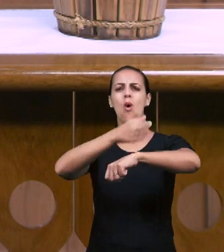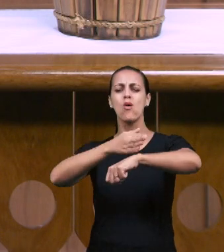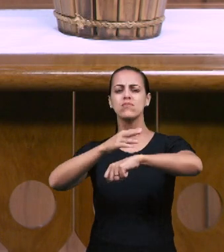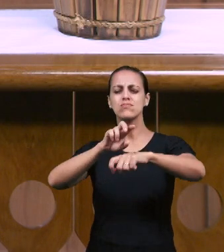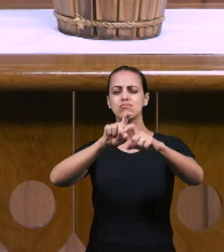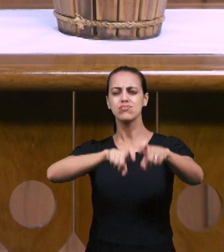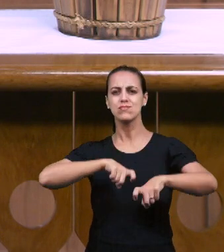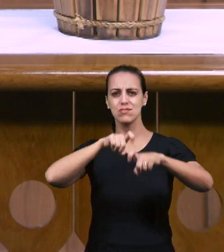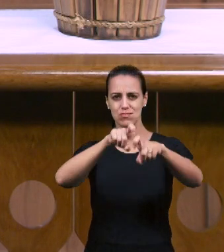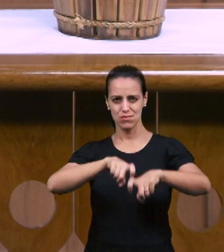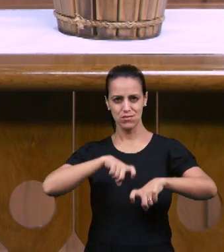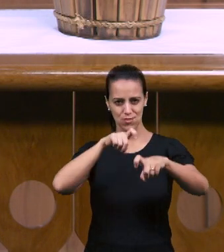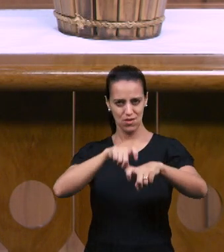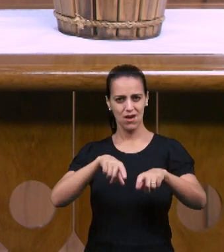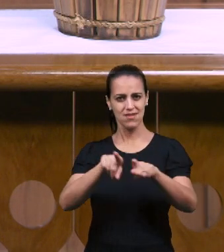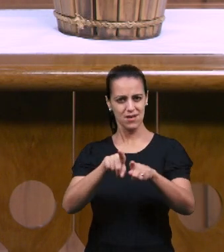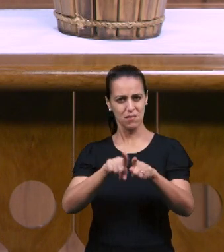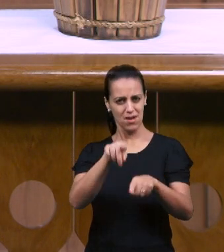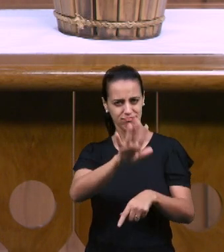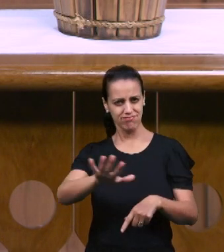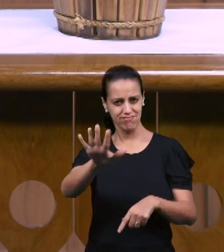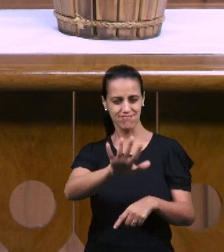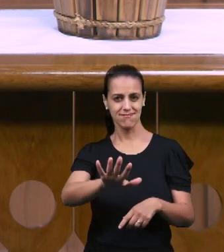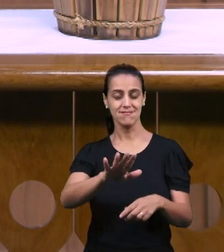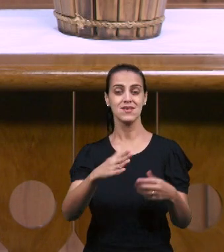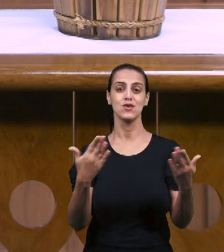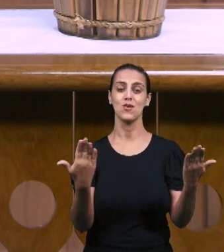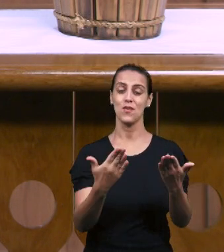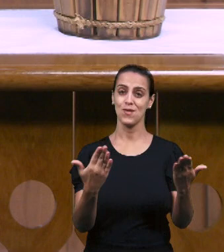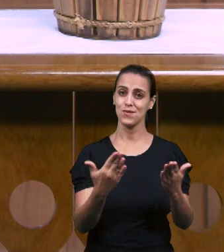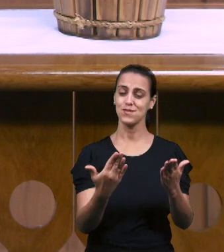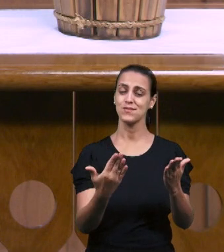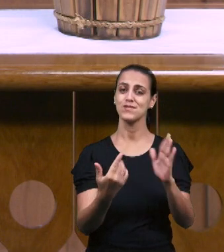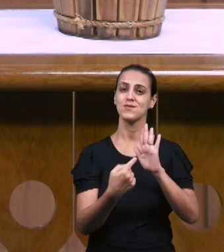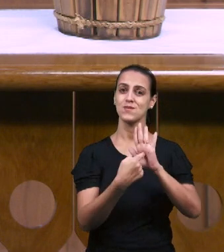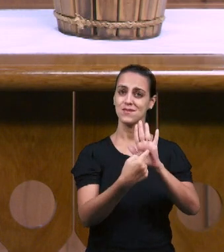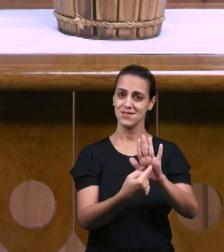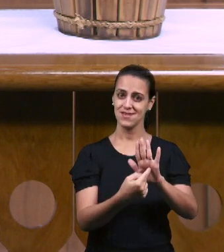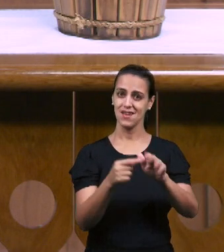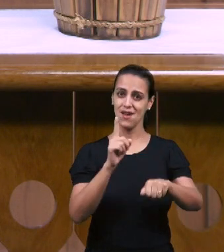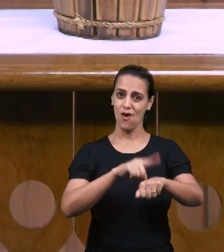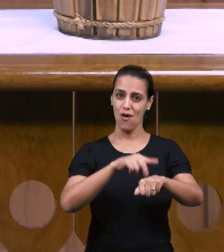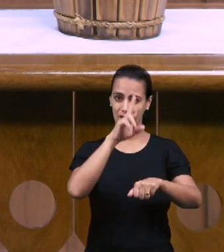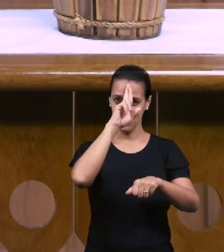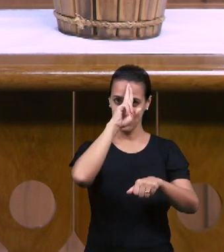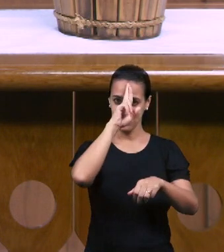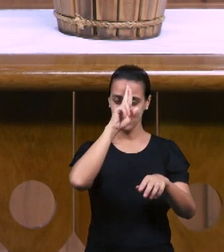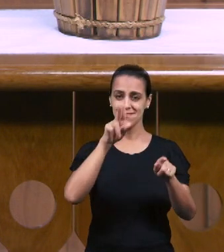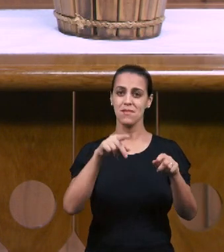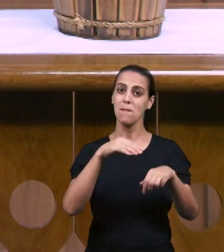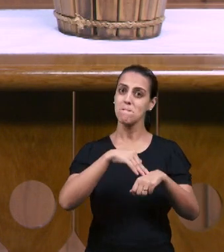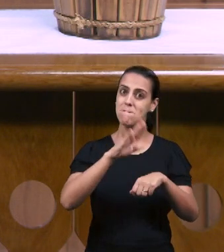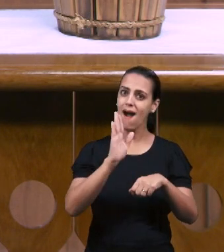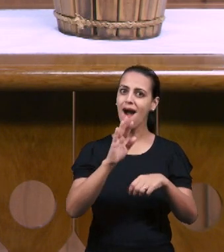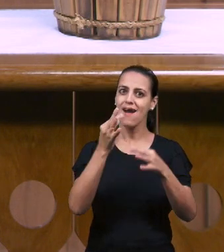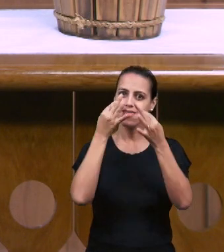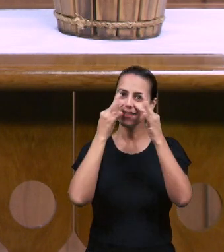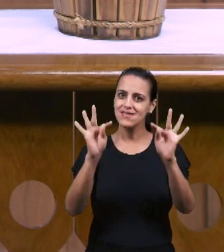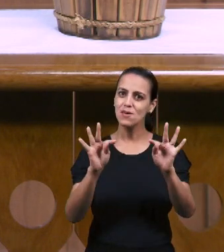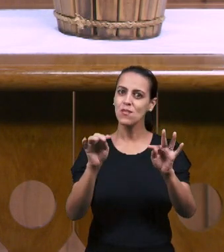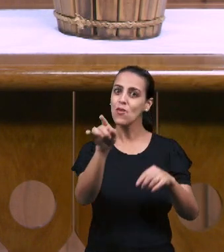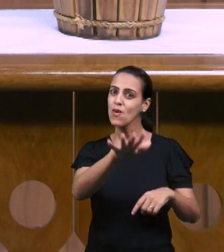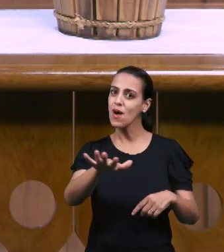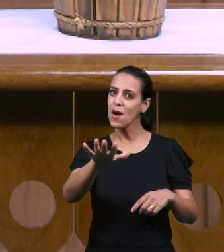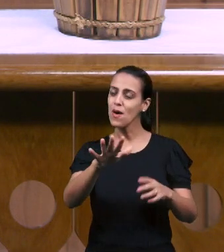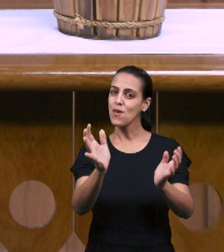de Tumen. Et aujourd'hui, nous allons présenter à midi encore d'autres témoignages de frères et